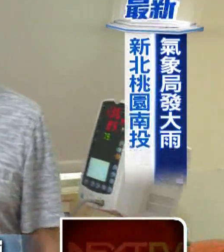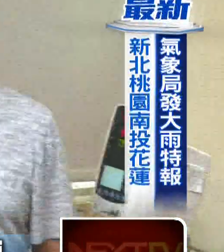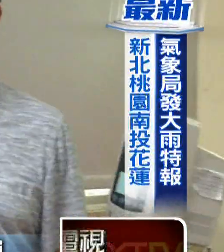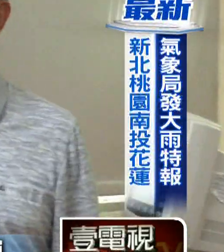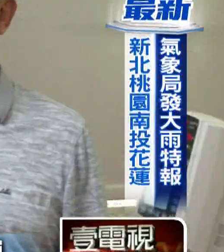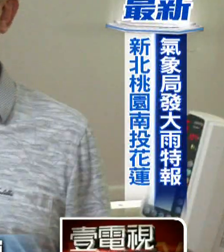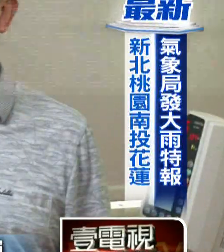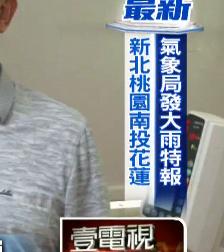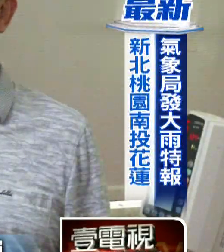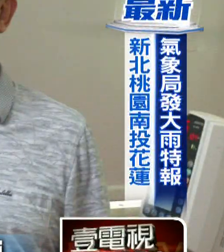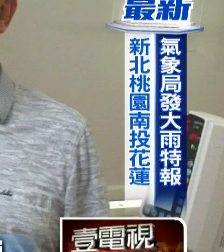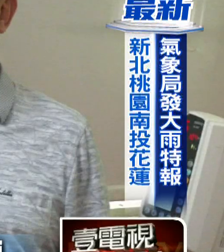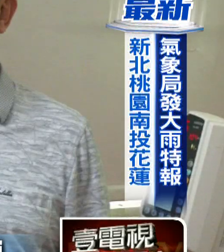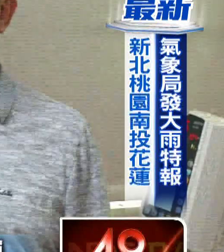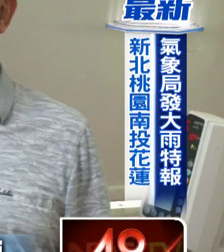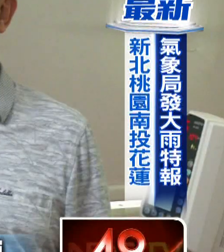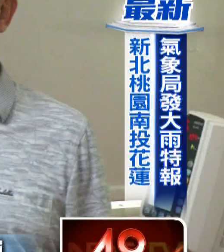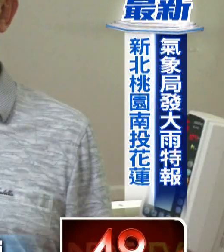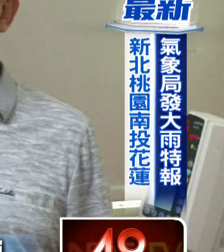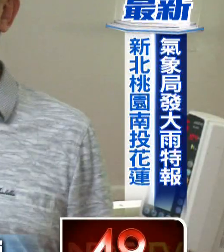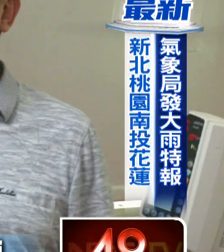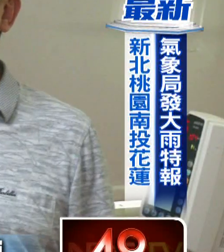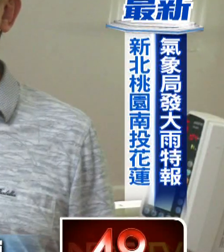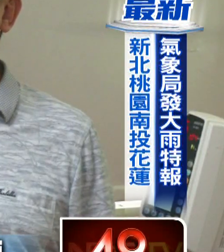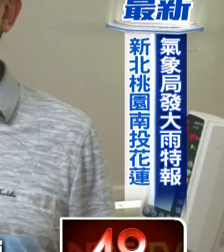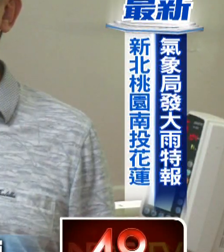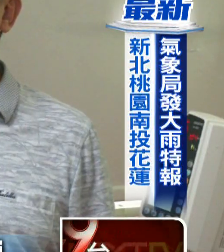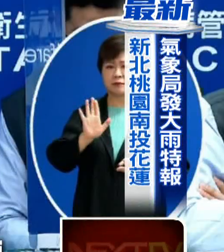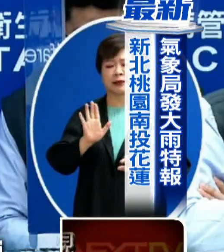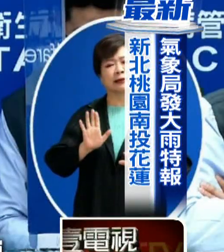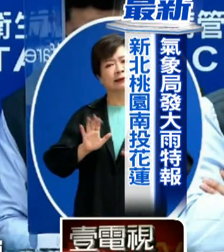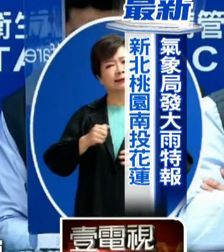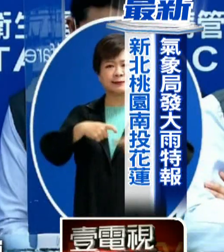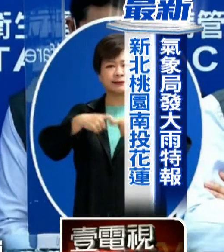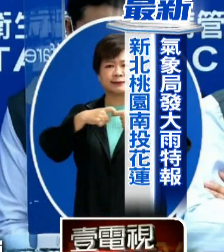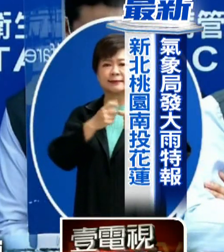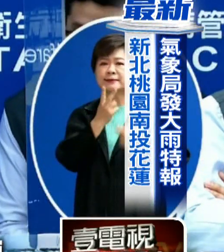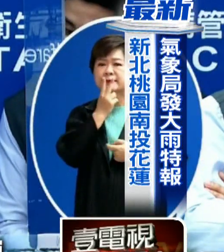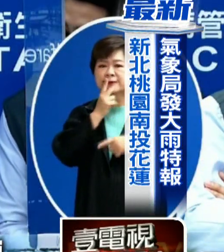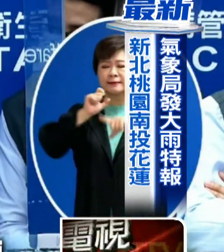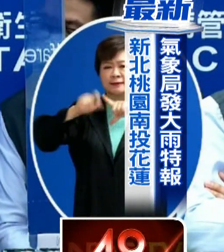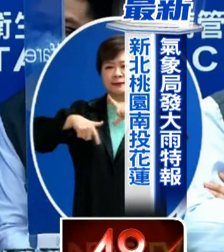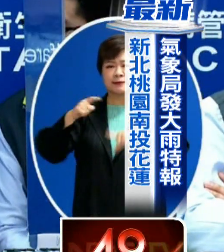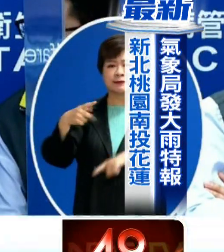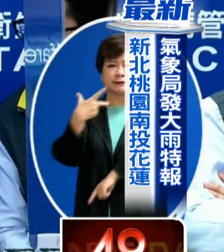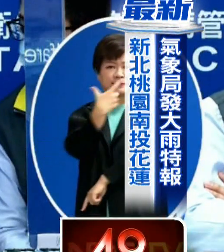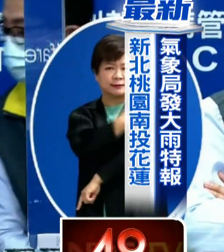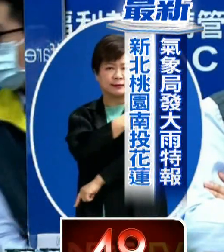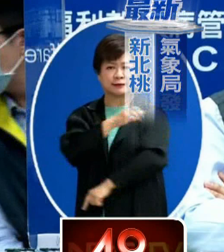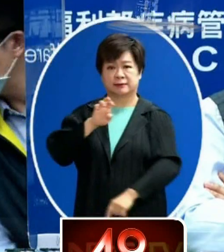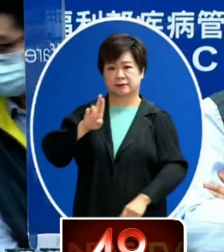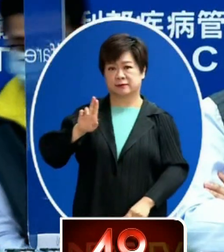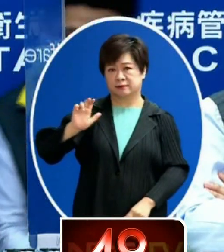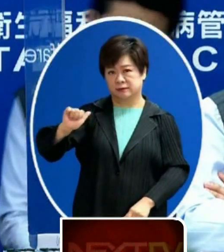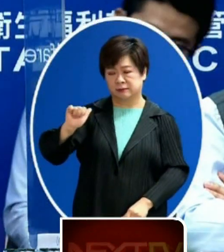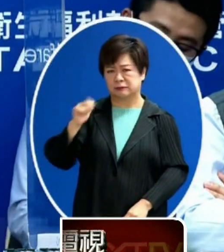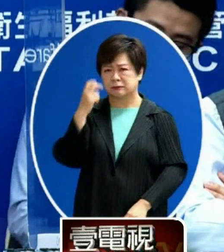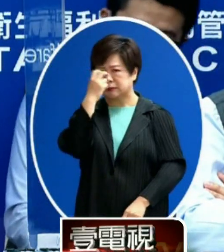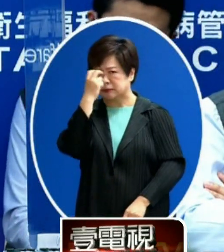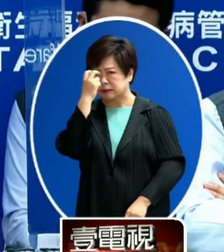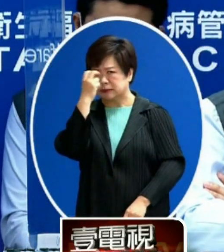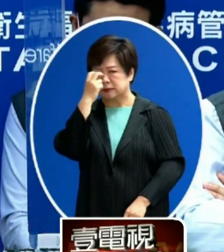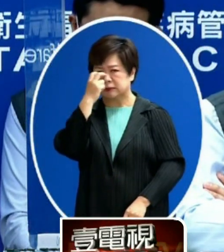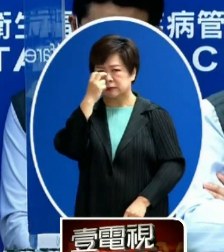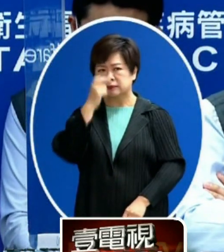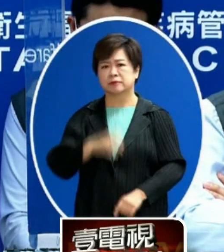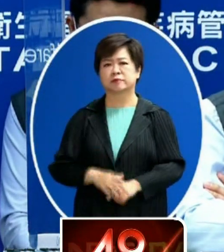是因为综合抗体数据跟 AZ 疫苗比较后没有达到标准。 很遗憾的，联雅疫苗的 EUA 在审查，昨